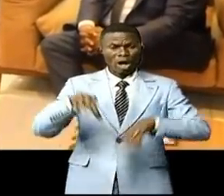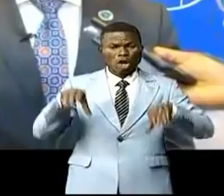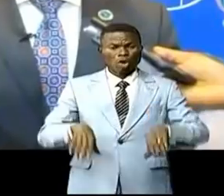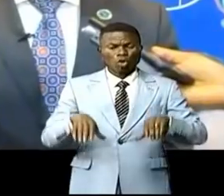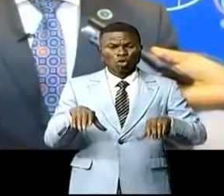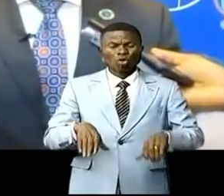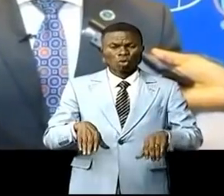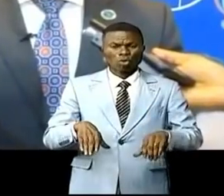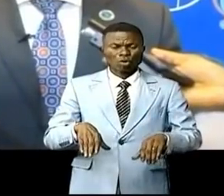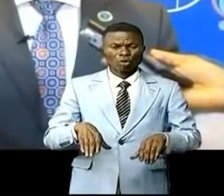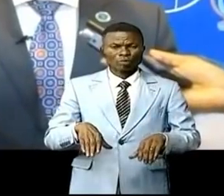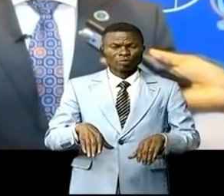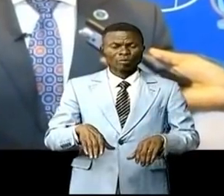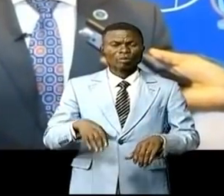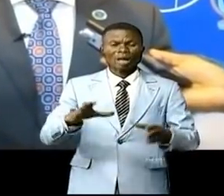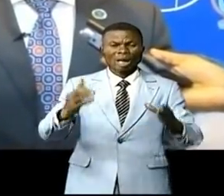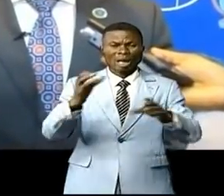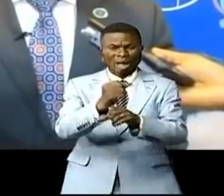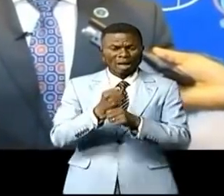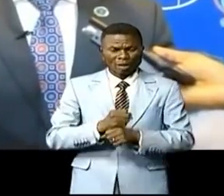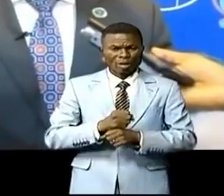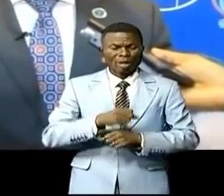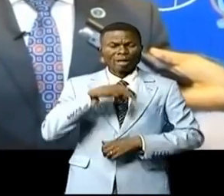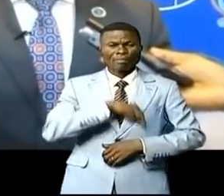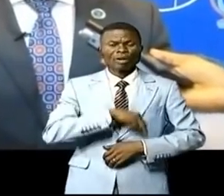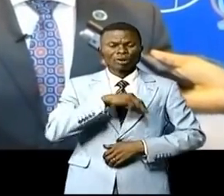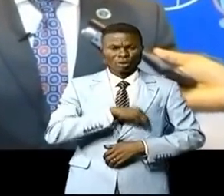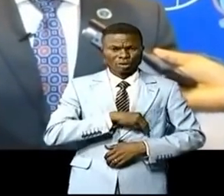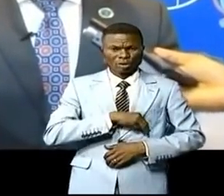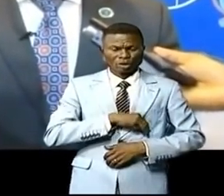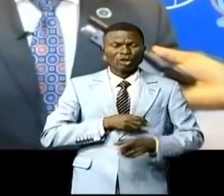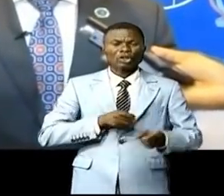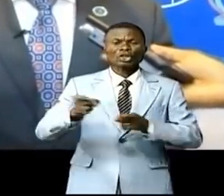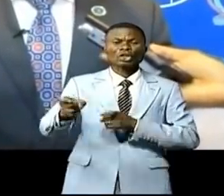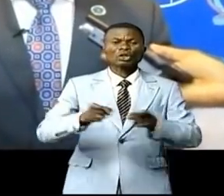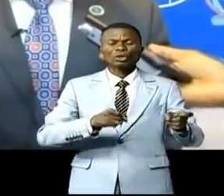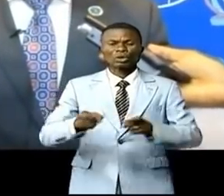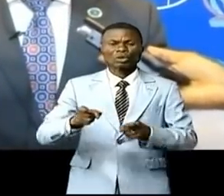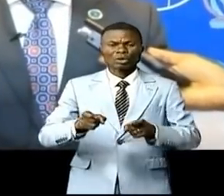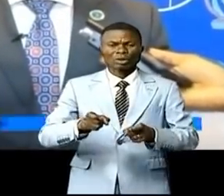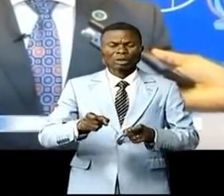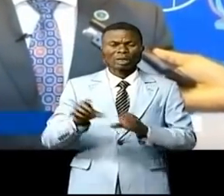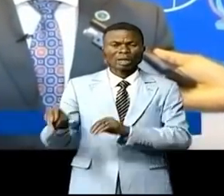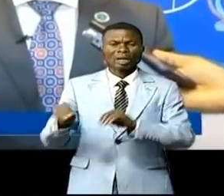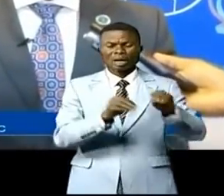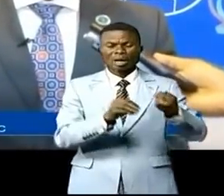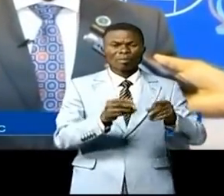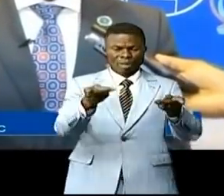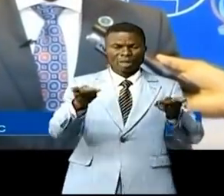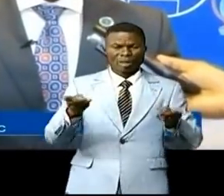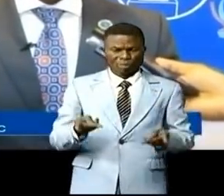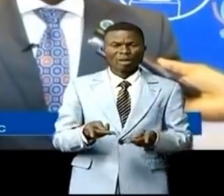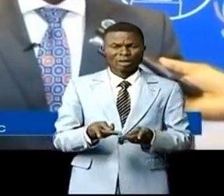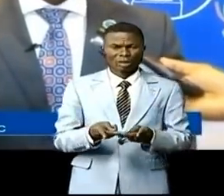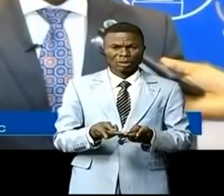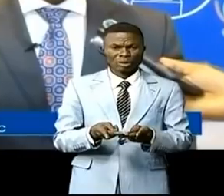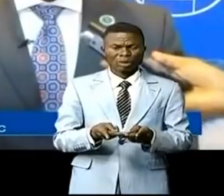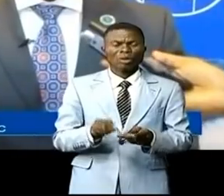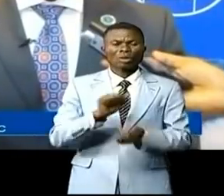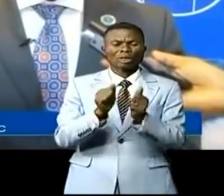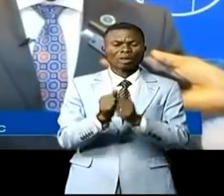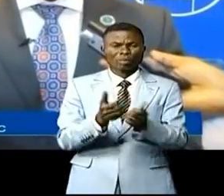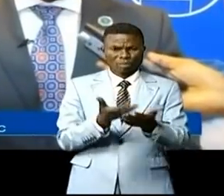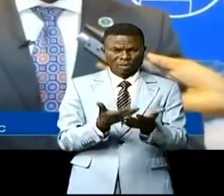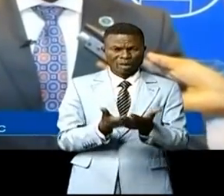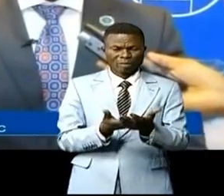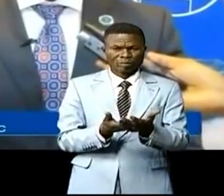reçu la mission de conduire la mise en place de cette institution. Et